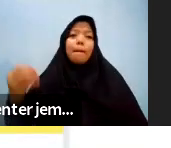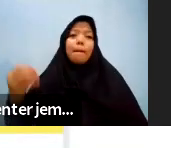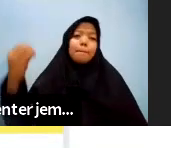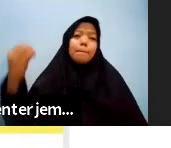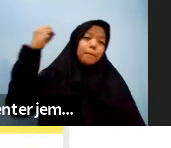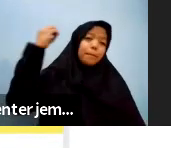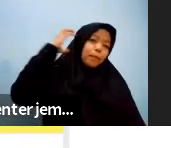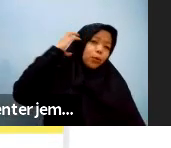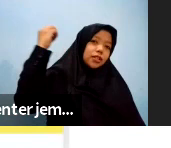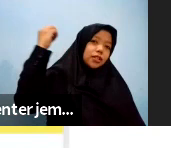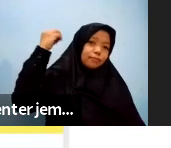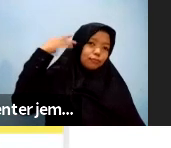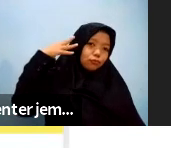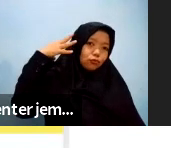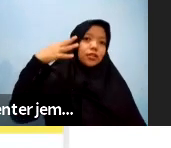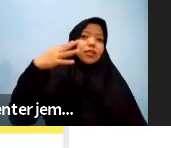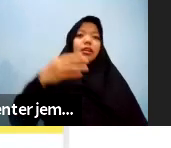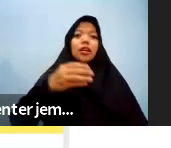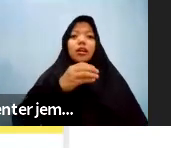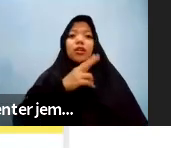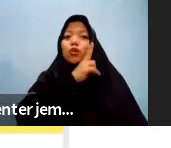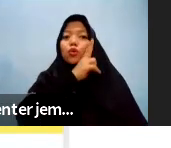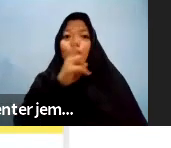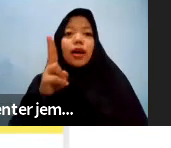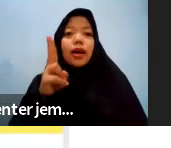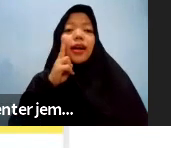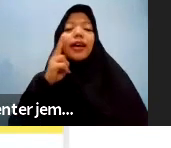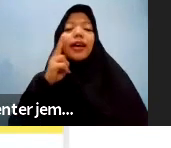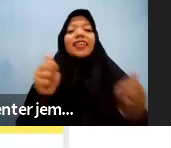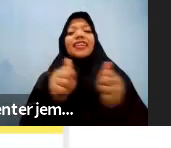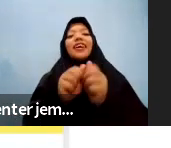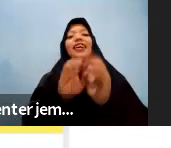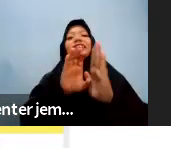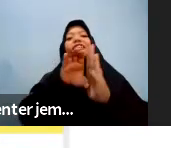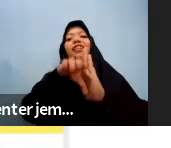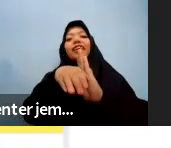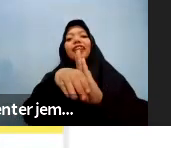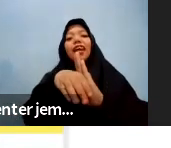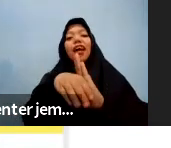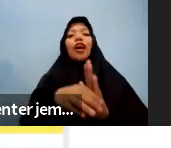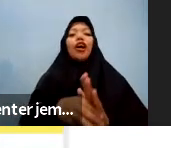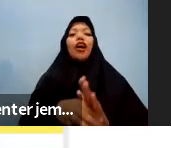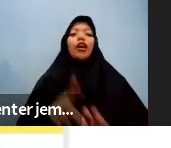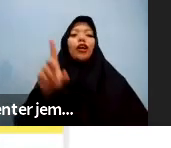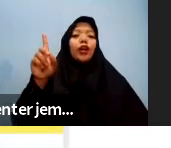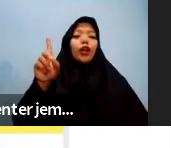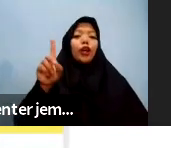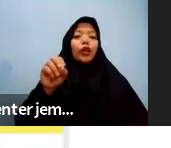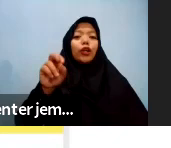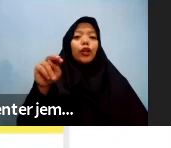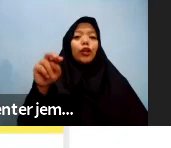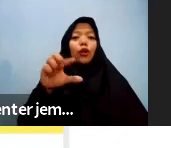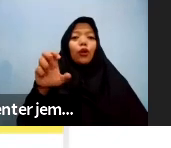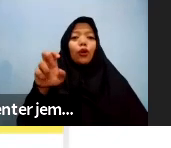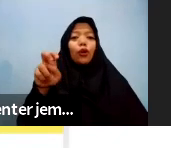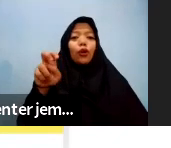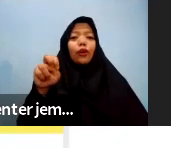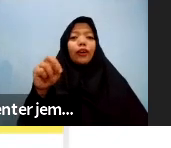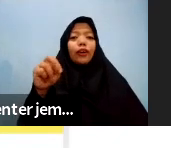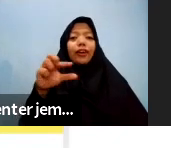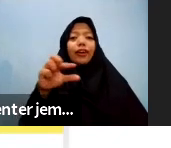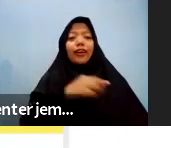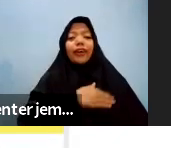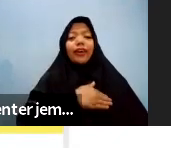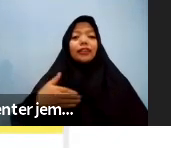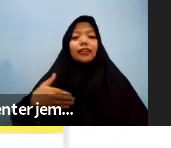suara melalui cerita dongeng dan lagu jadi ini ada cerita tentang demam berdarah otomatis ada